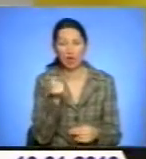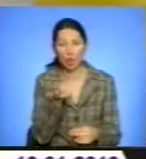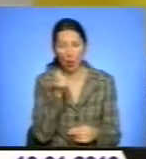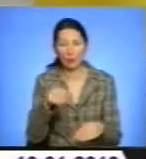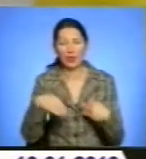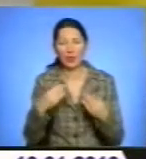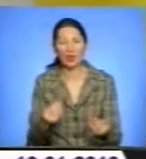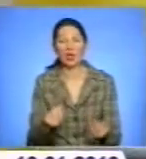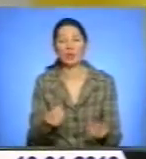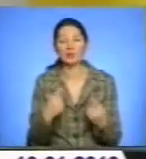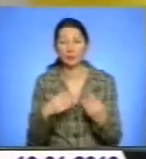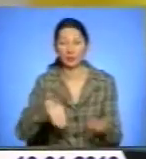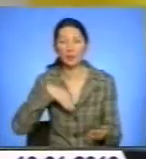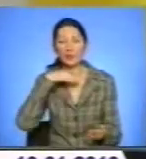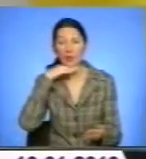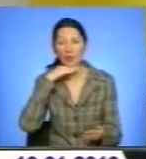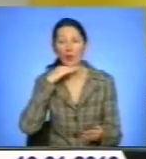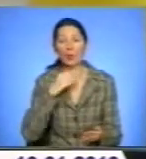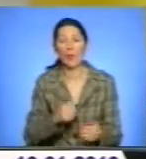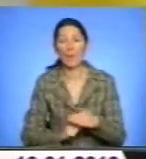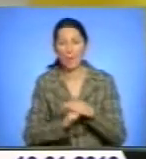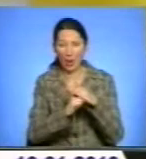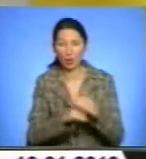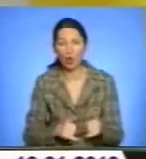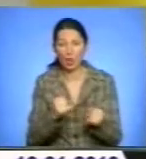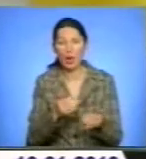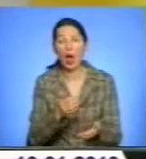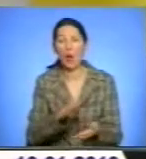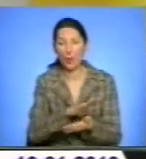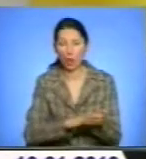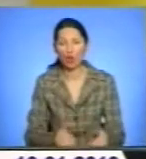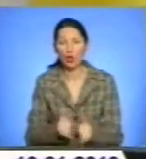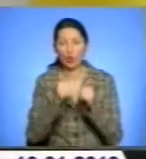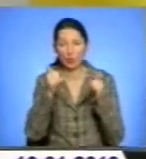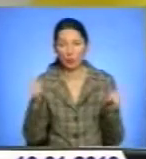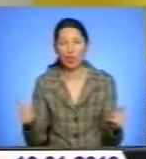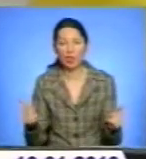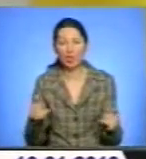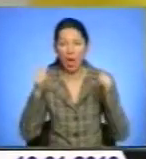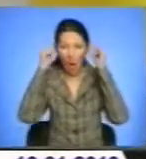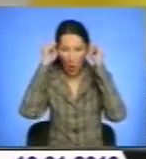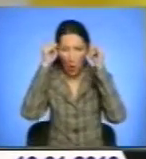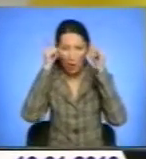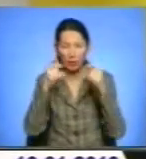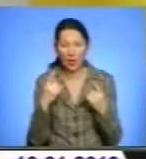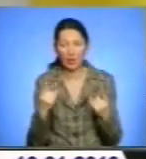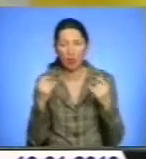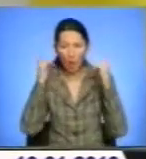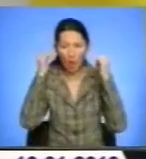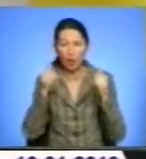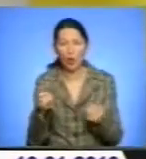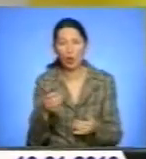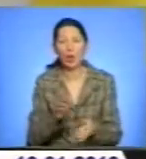достатню кормову базу для подальшого збільшення поголів'я, в першу чергу великої рогатої худоби, і повністю задовольнити